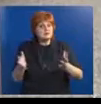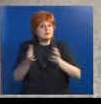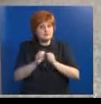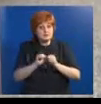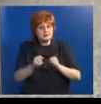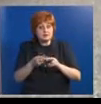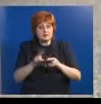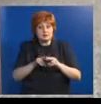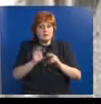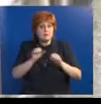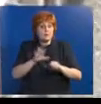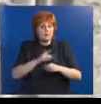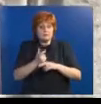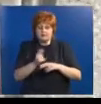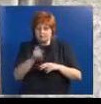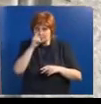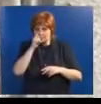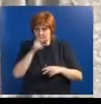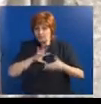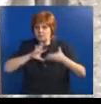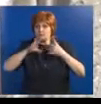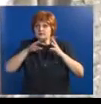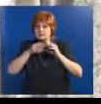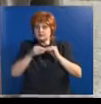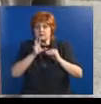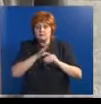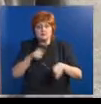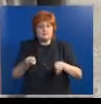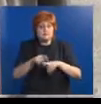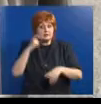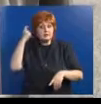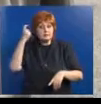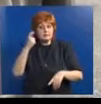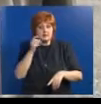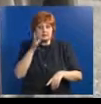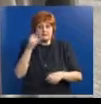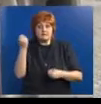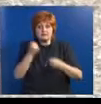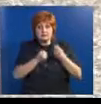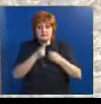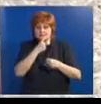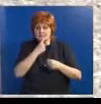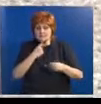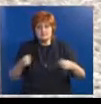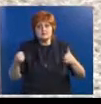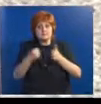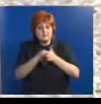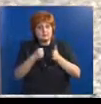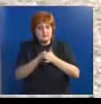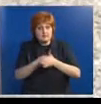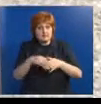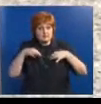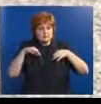то последствия могли быть очень плачевными. Похитители были настолько пьяны, что во время езды допустили столкновение с несколькими